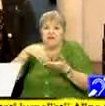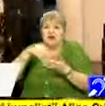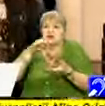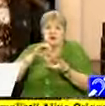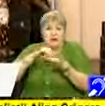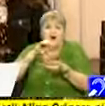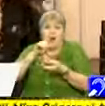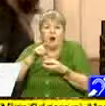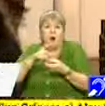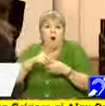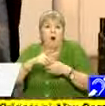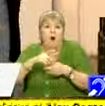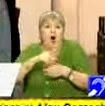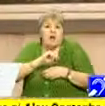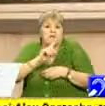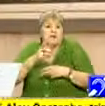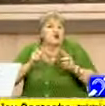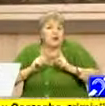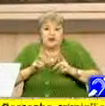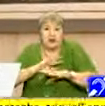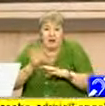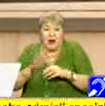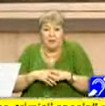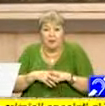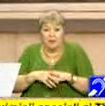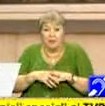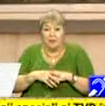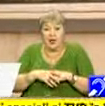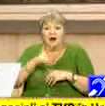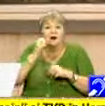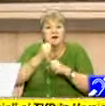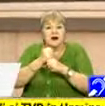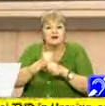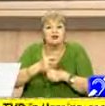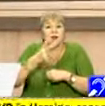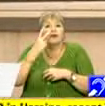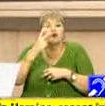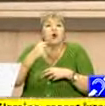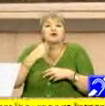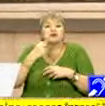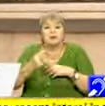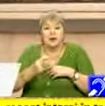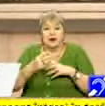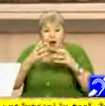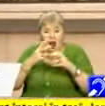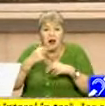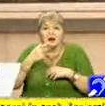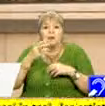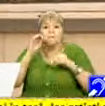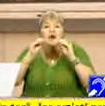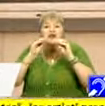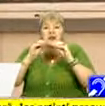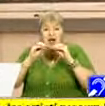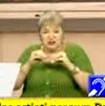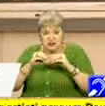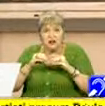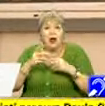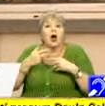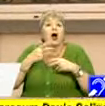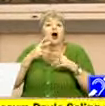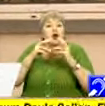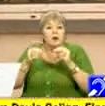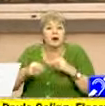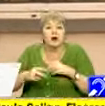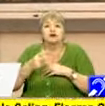daca faci meditatii daca fac cadou lui tati de română pe săptămână la matematică